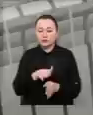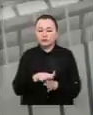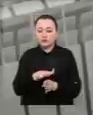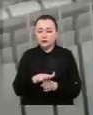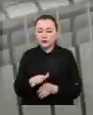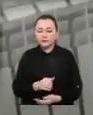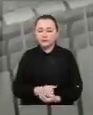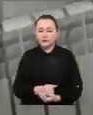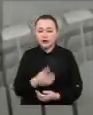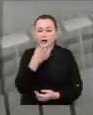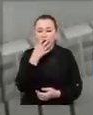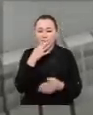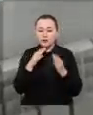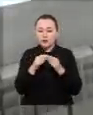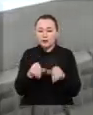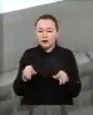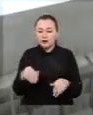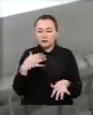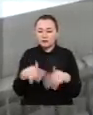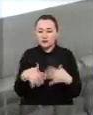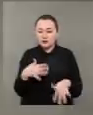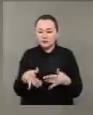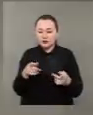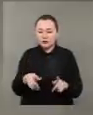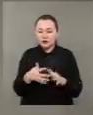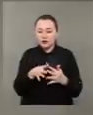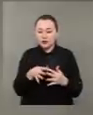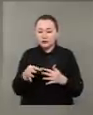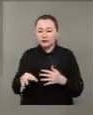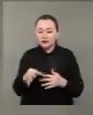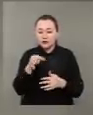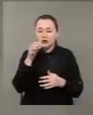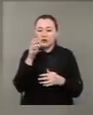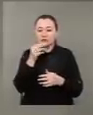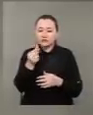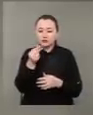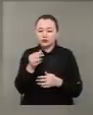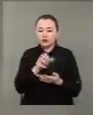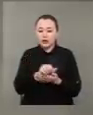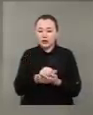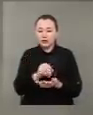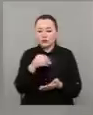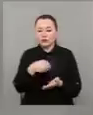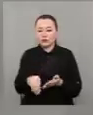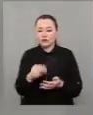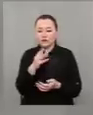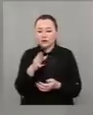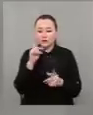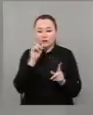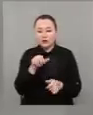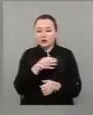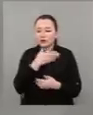выполнять. Отопление в домах действительно слабое, окраина города. Помимо комуслуг, жильцы оплачивают аренду и выкупать квартиры не имеют